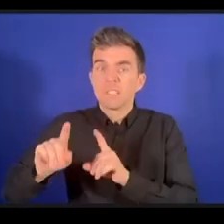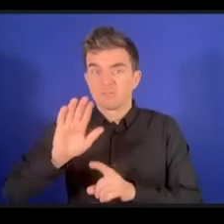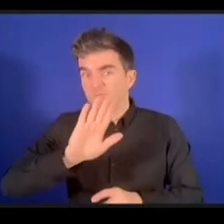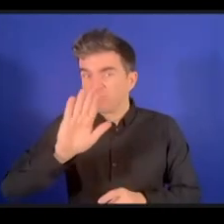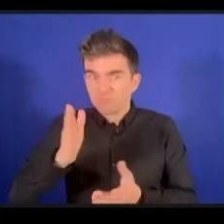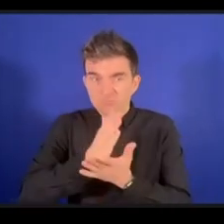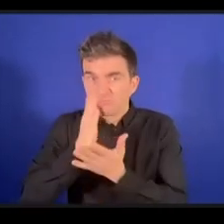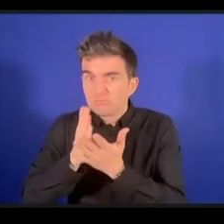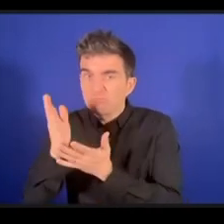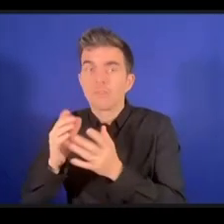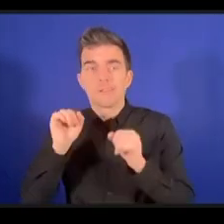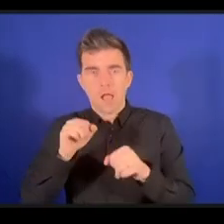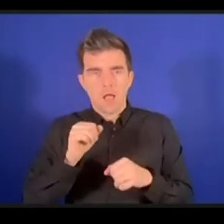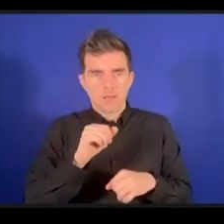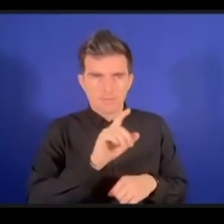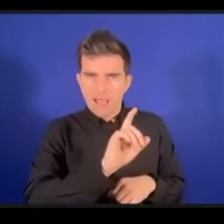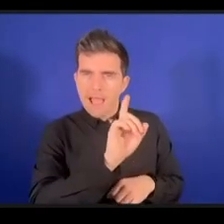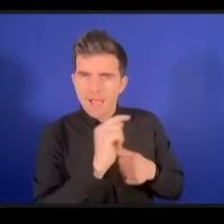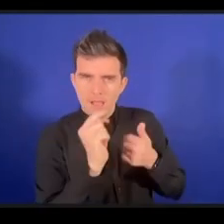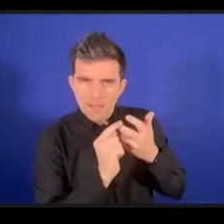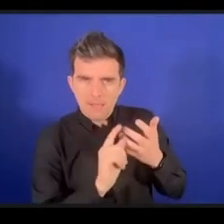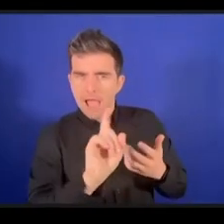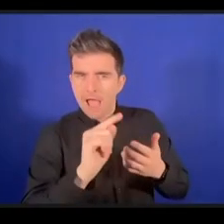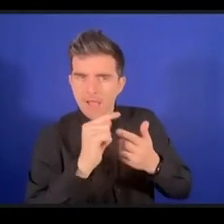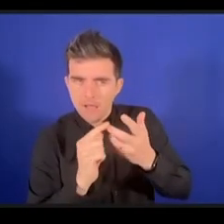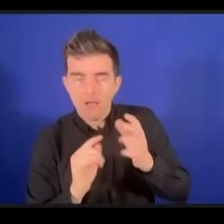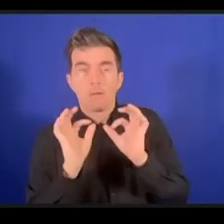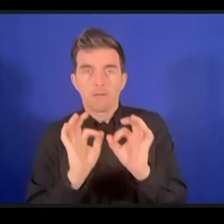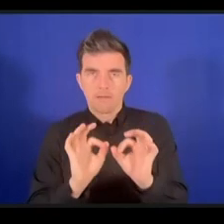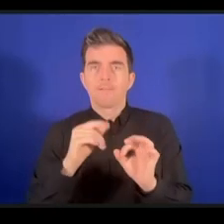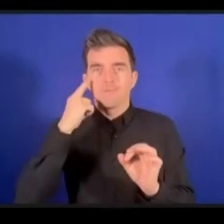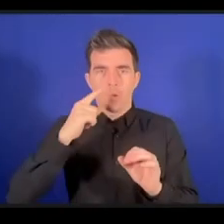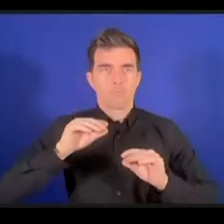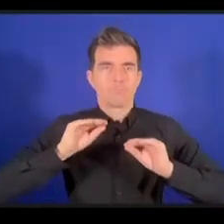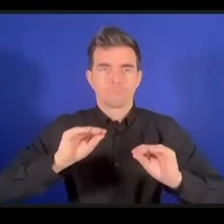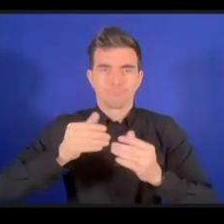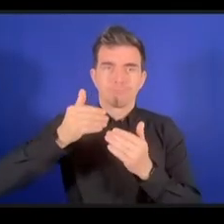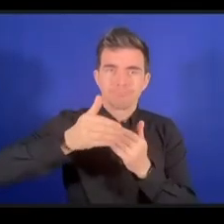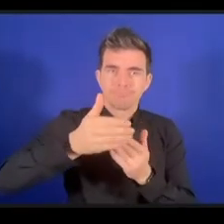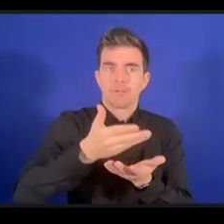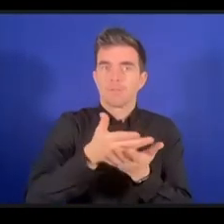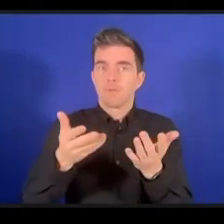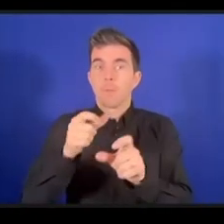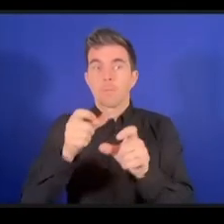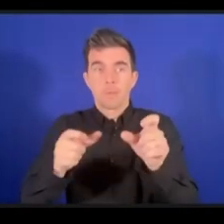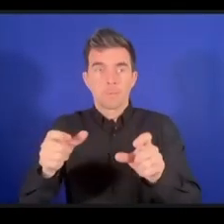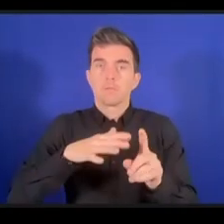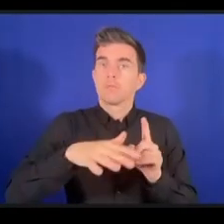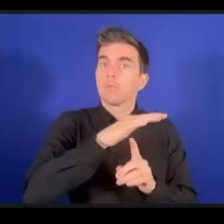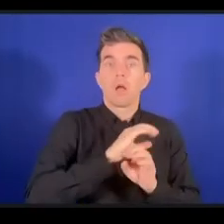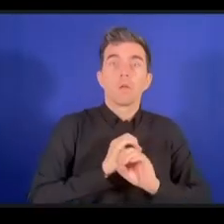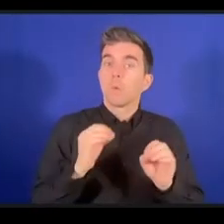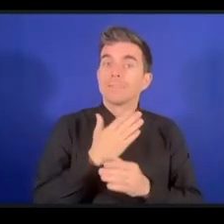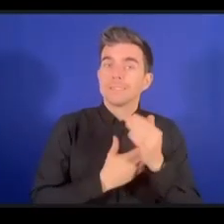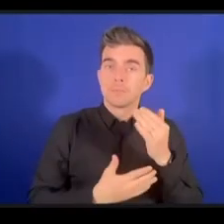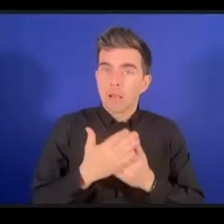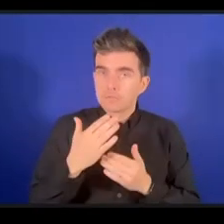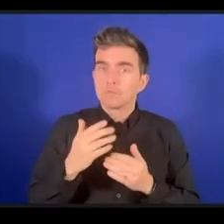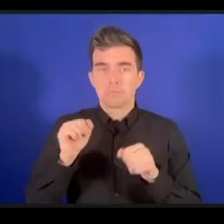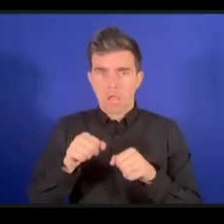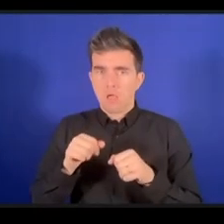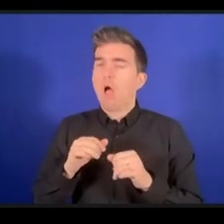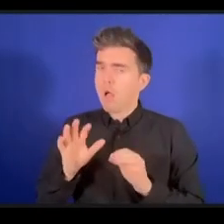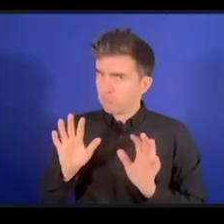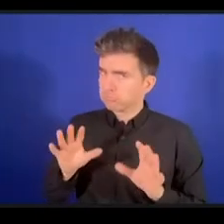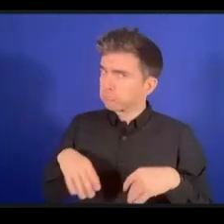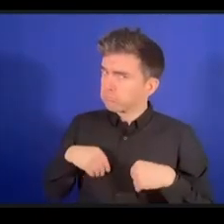识，这样让没有残障的人士呢，他们也能够充分的知晓，